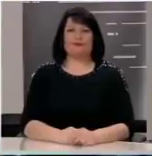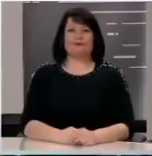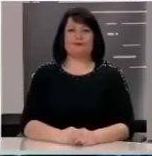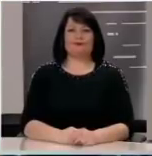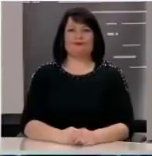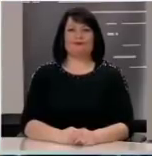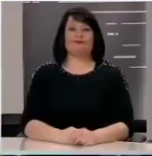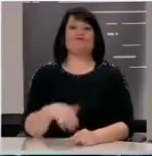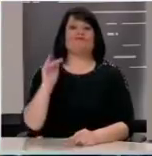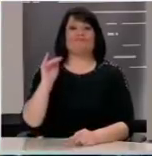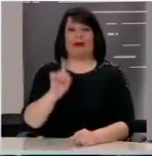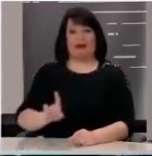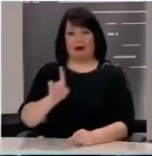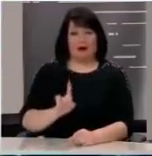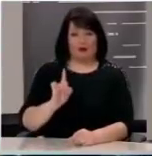κύριε Μητσοτάκη,